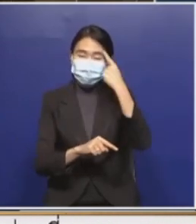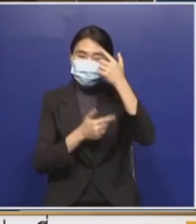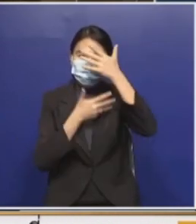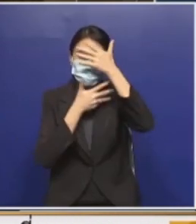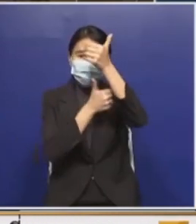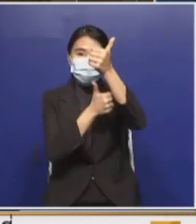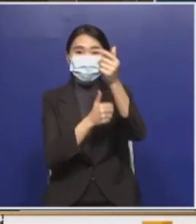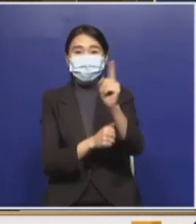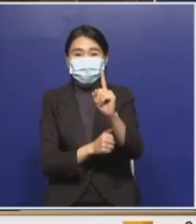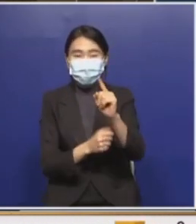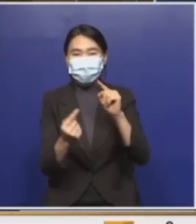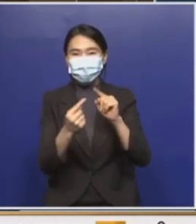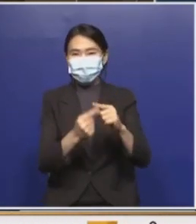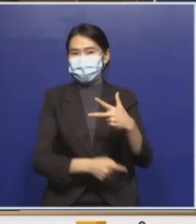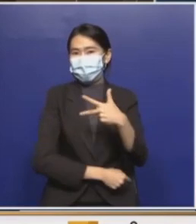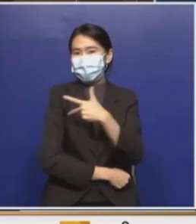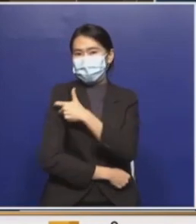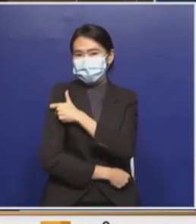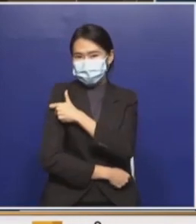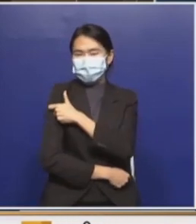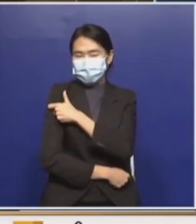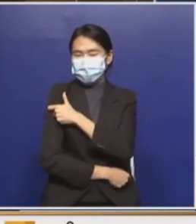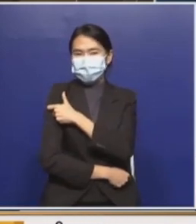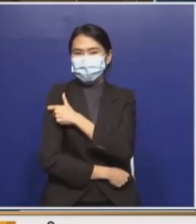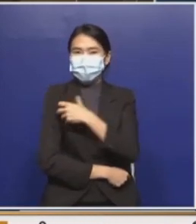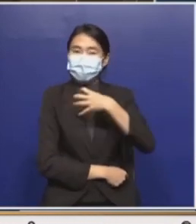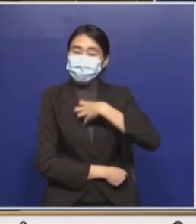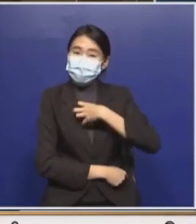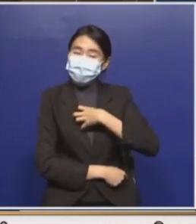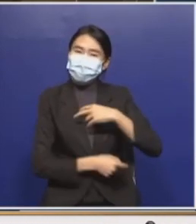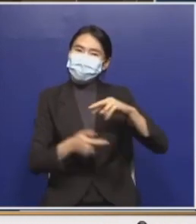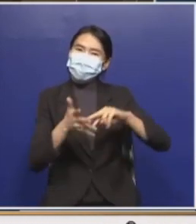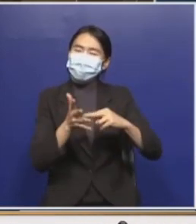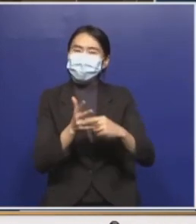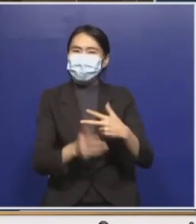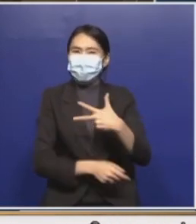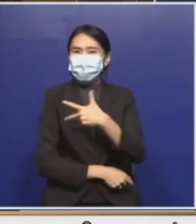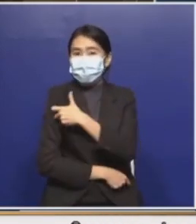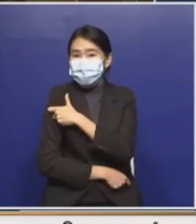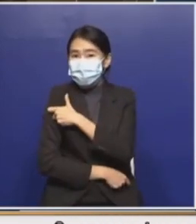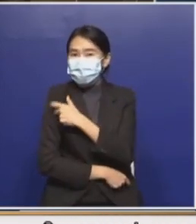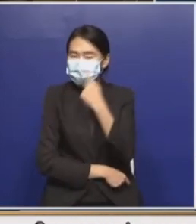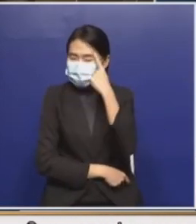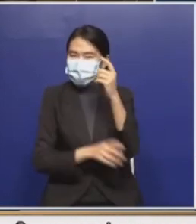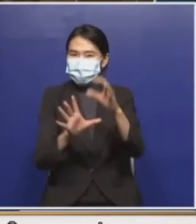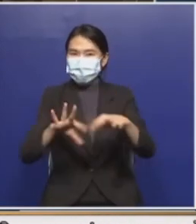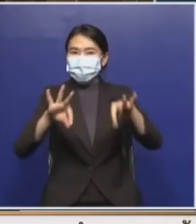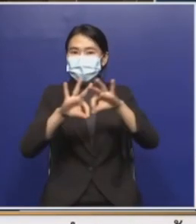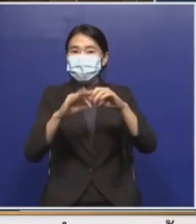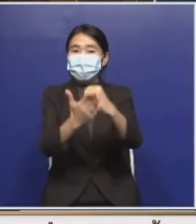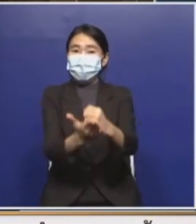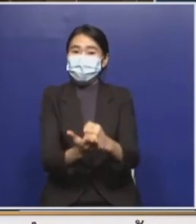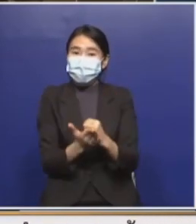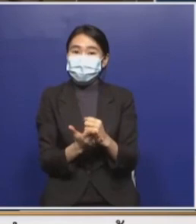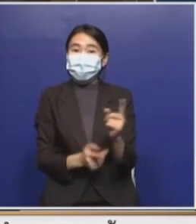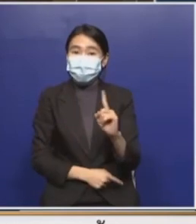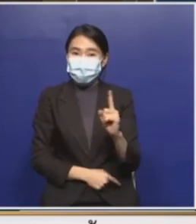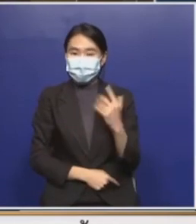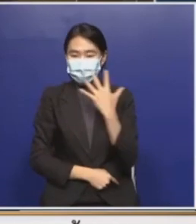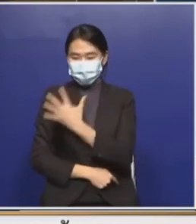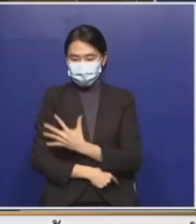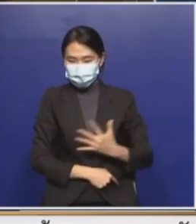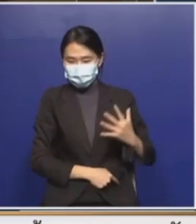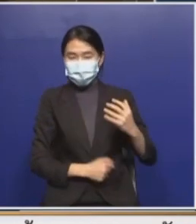ในเรื่องของวัคซีนวัคซีนคืออาวุธที่จะต่อสู้กับการแพร่ระบ